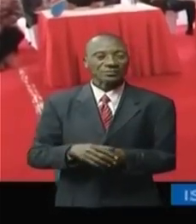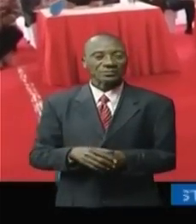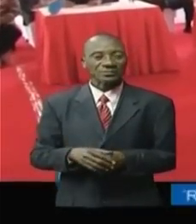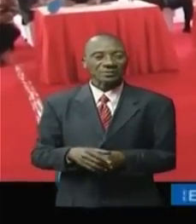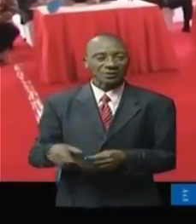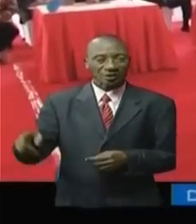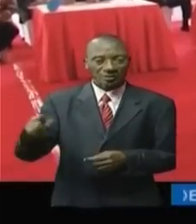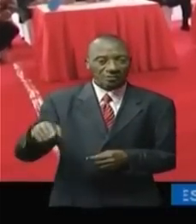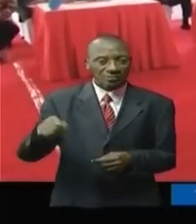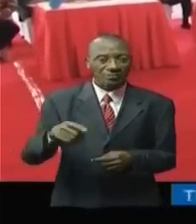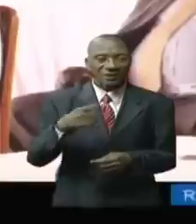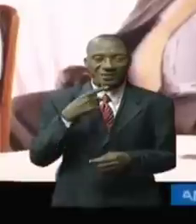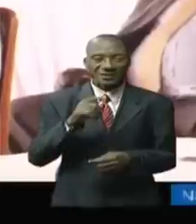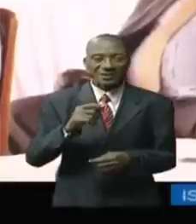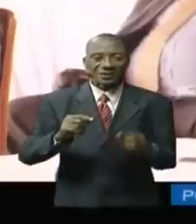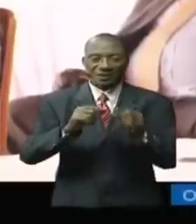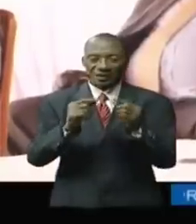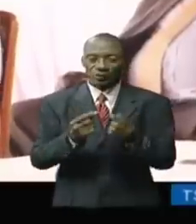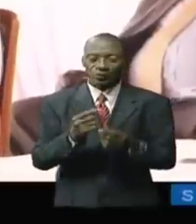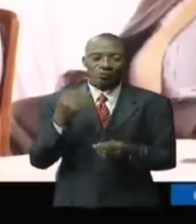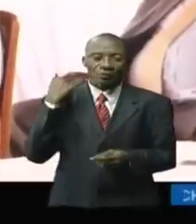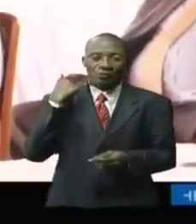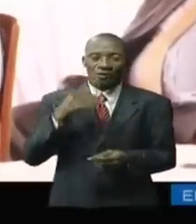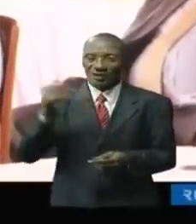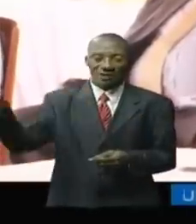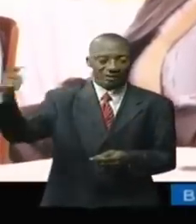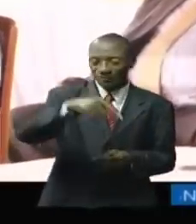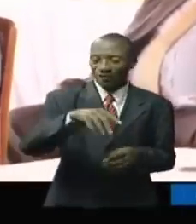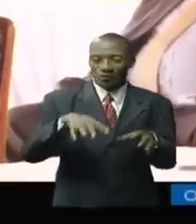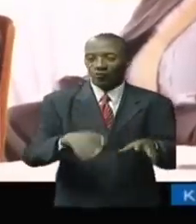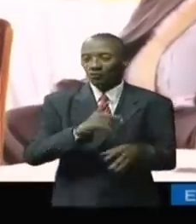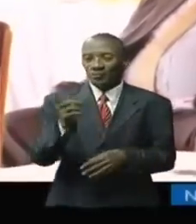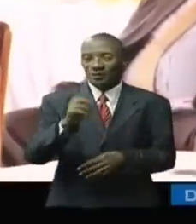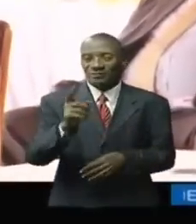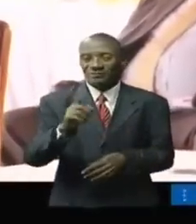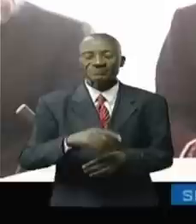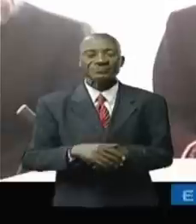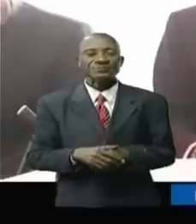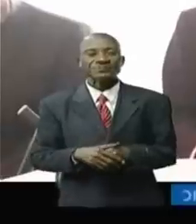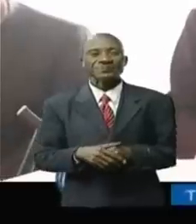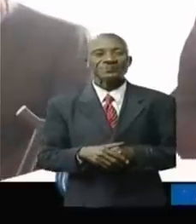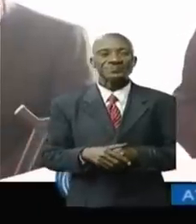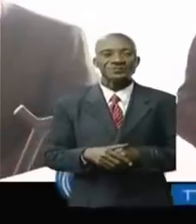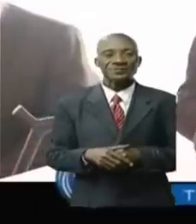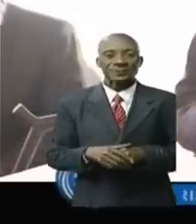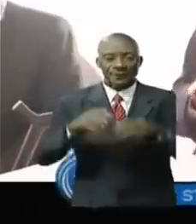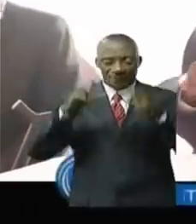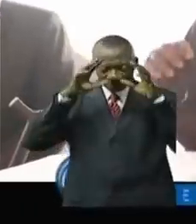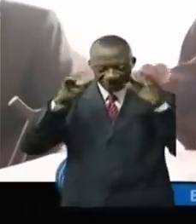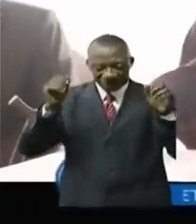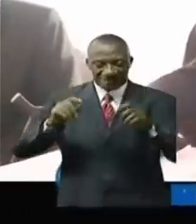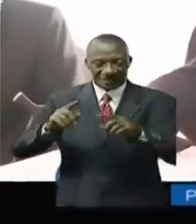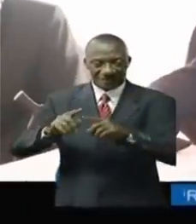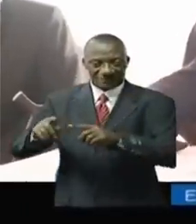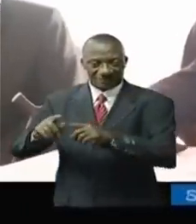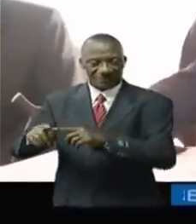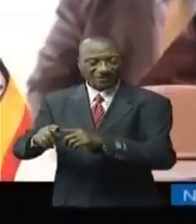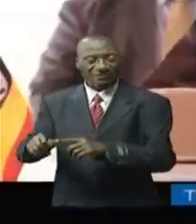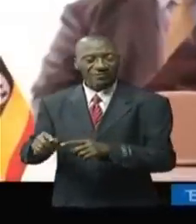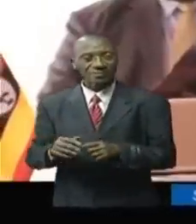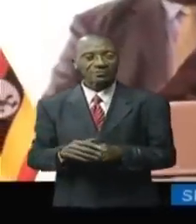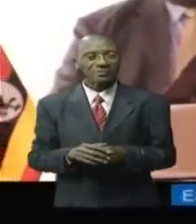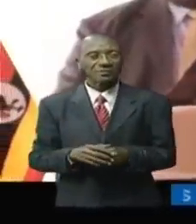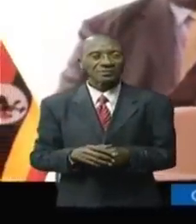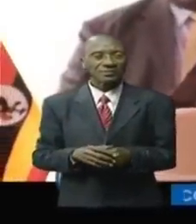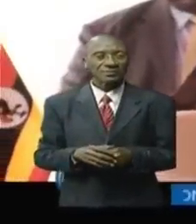les troupes rwandaises ne seront pas déployées en terre congolaise. Les chefs d'État ont aussi noté avec satisfaction les